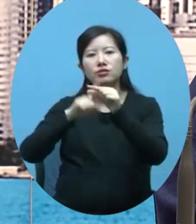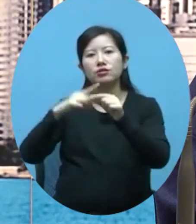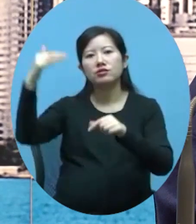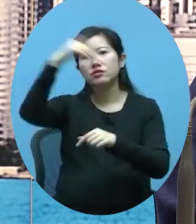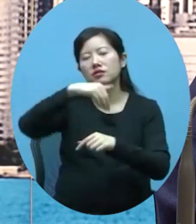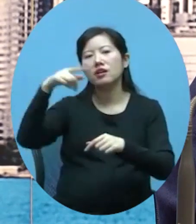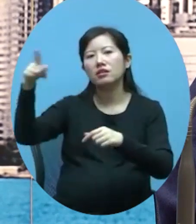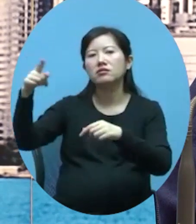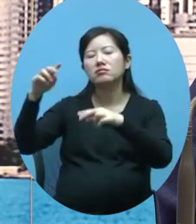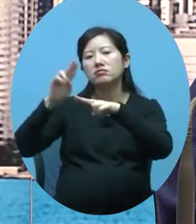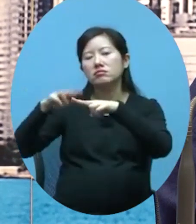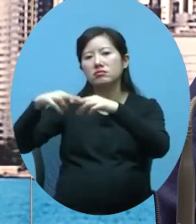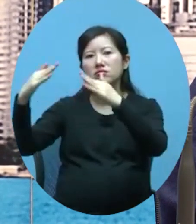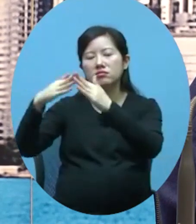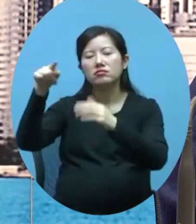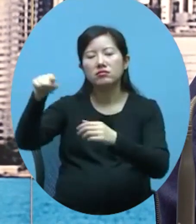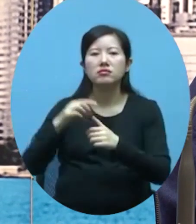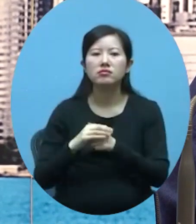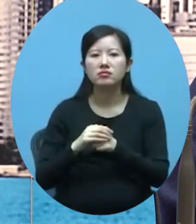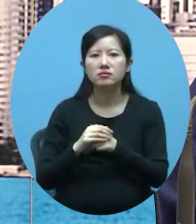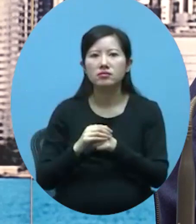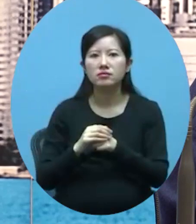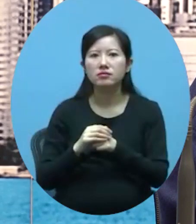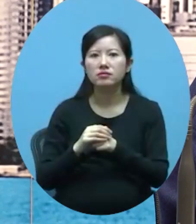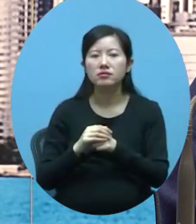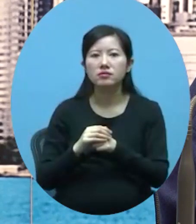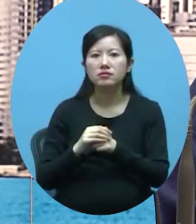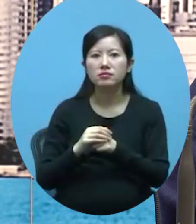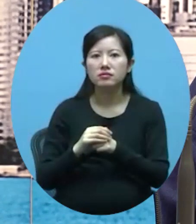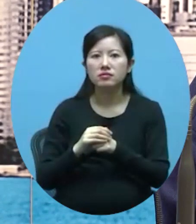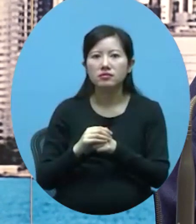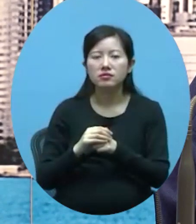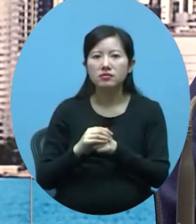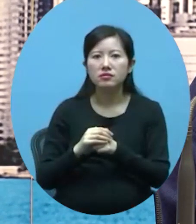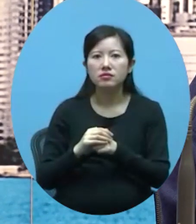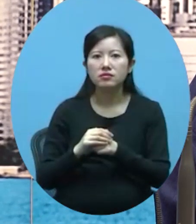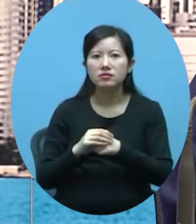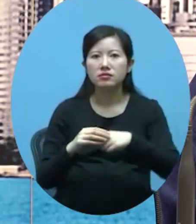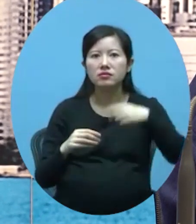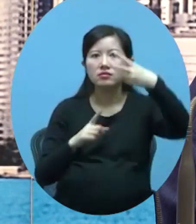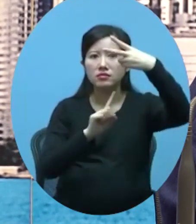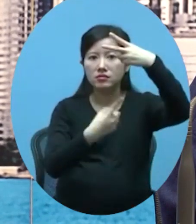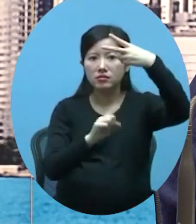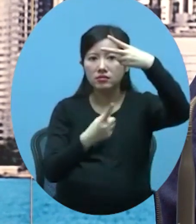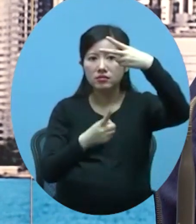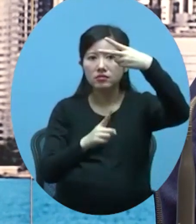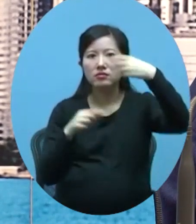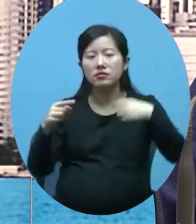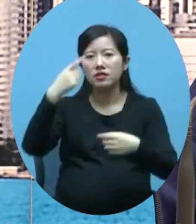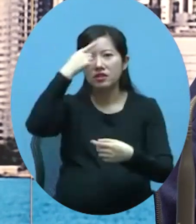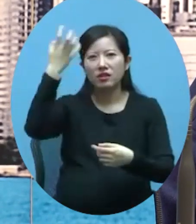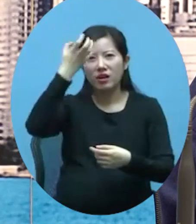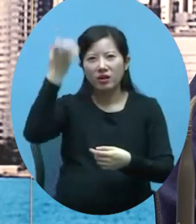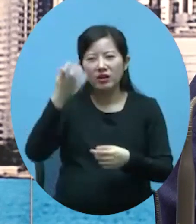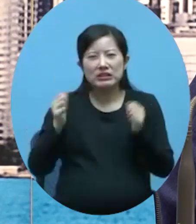他就是就是在2月11日就開始發燒發冷